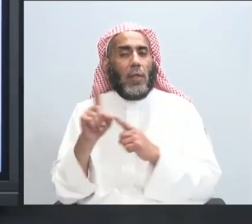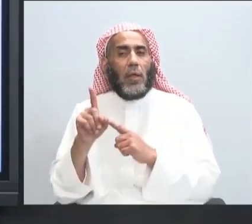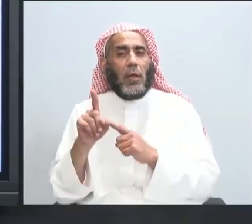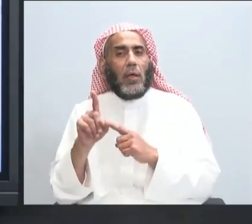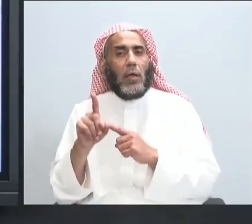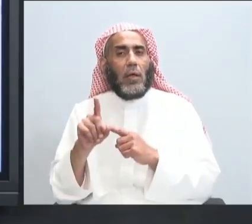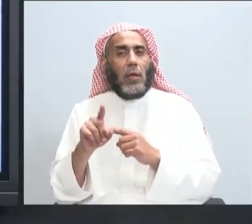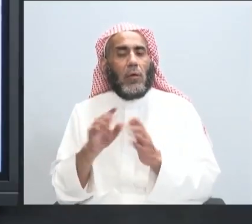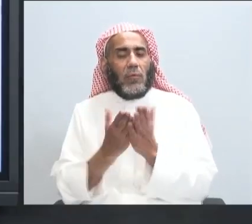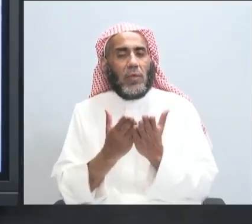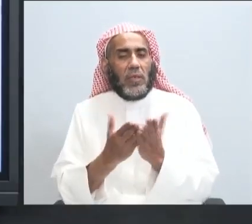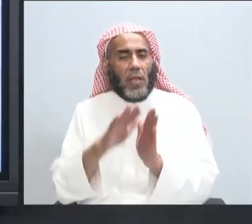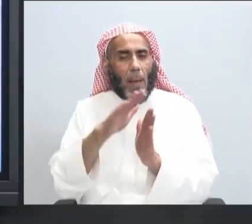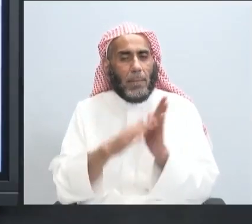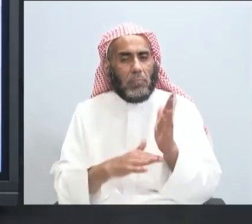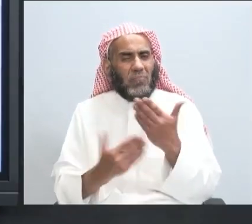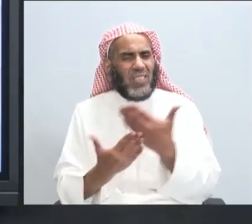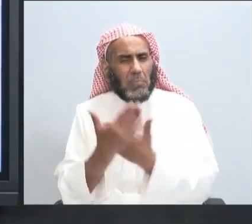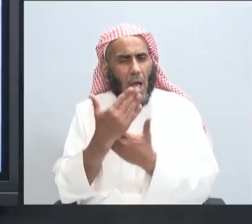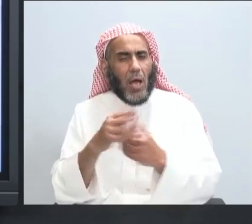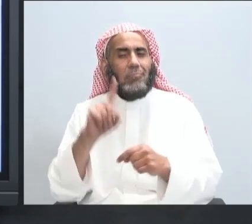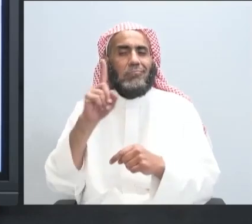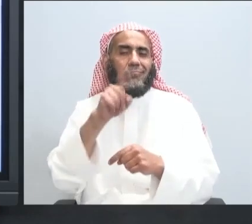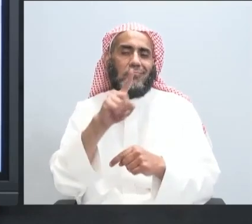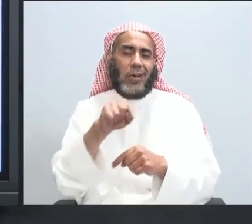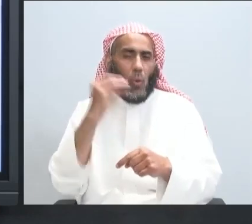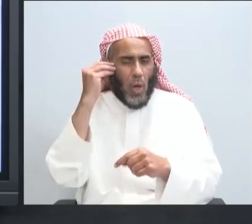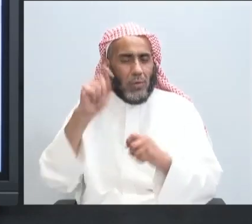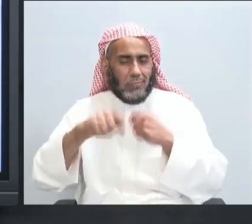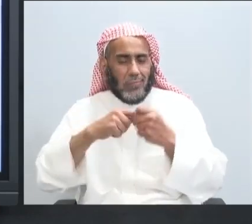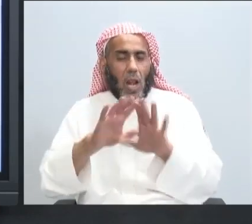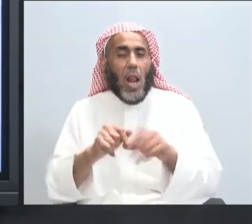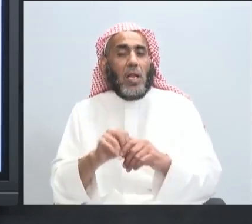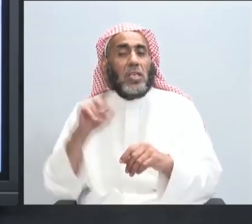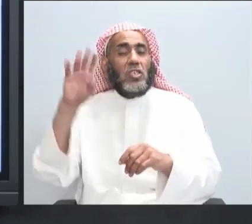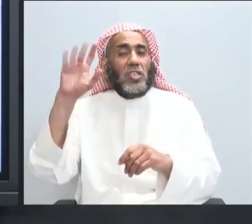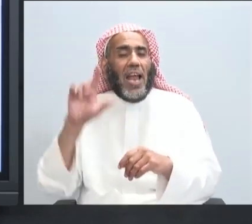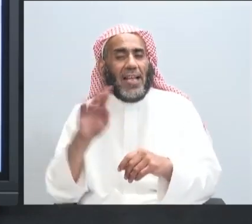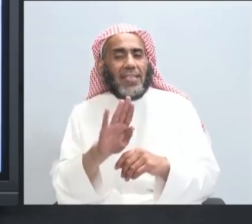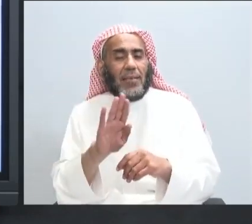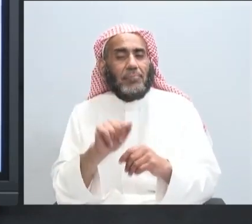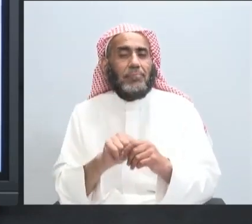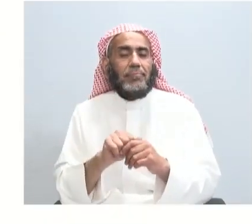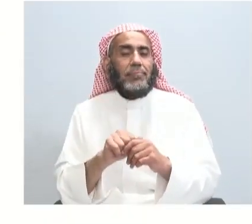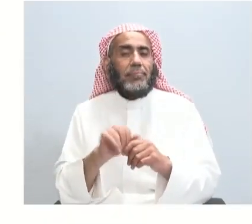من في نسخة خطأ في النسخة في الكتاب. السادس عشر نجد جلس، لاحظ جلس